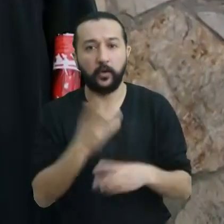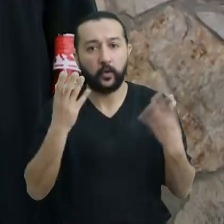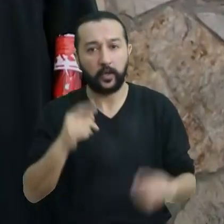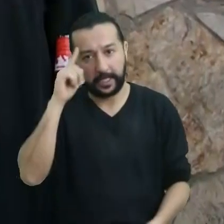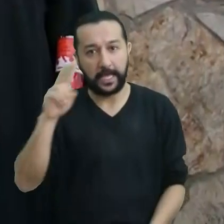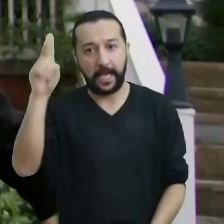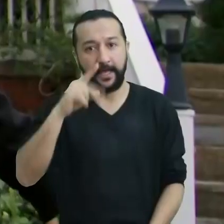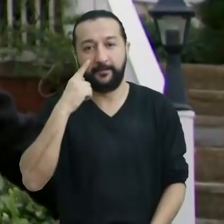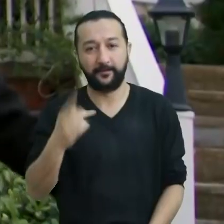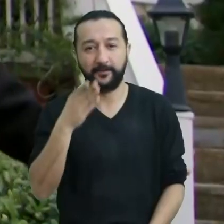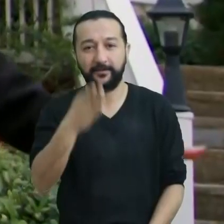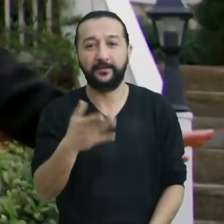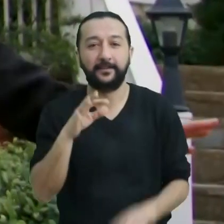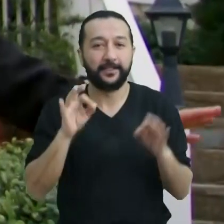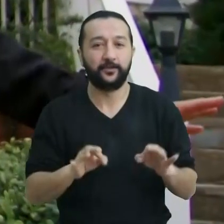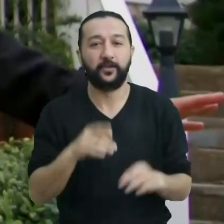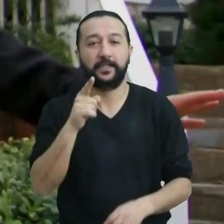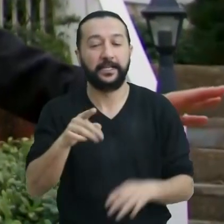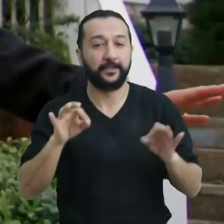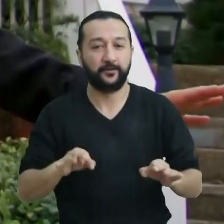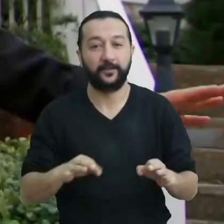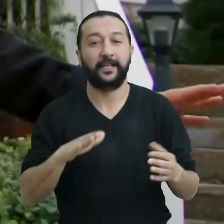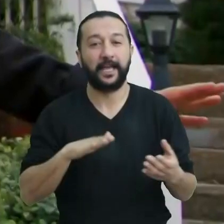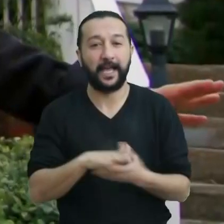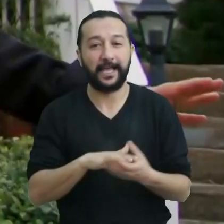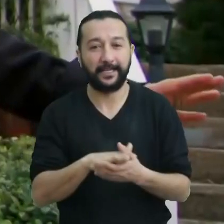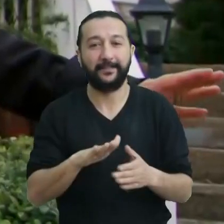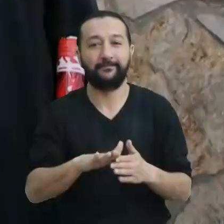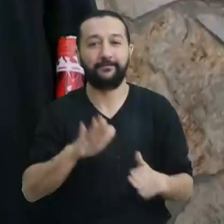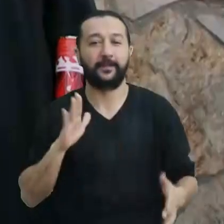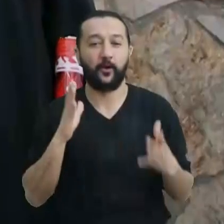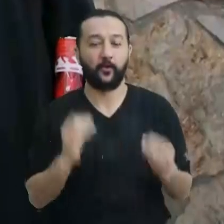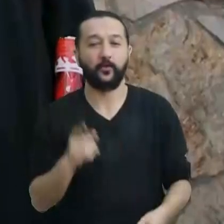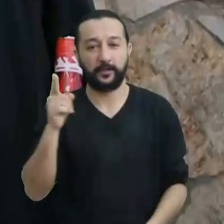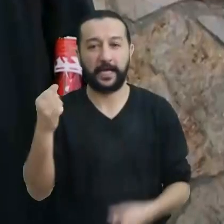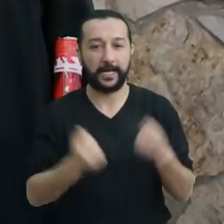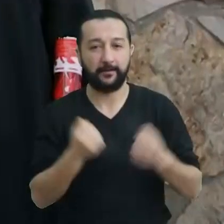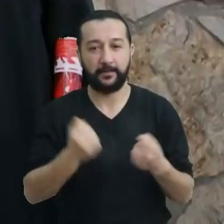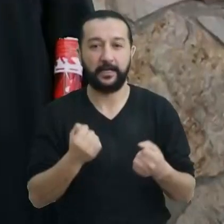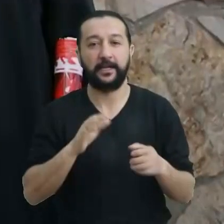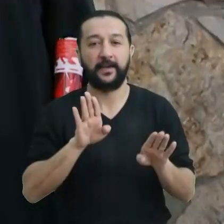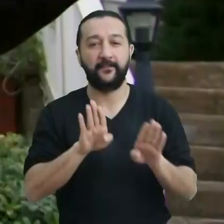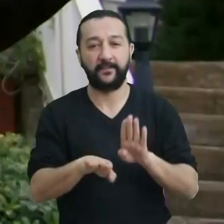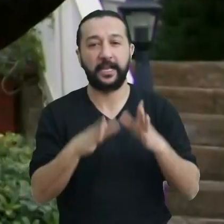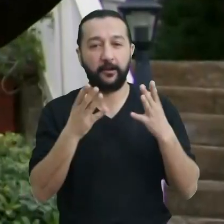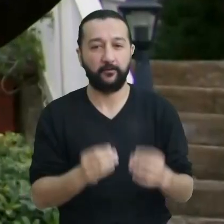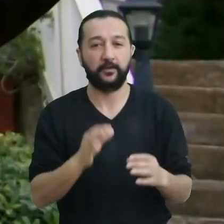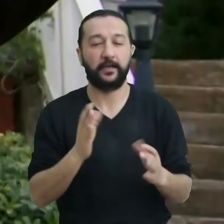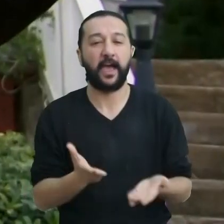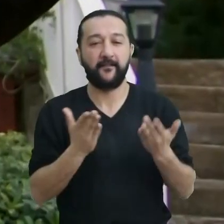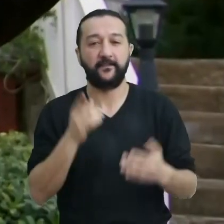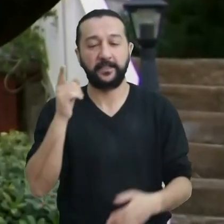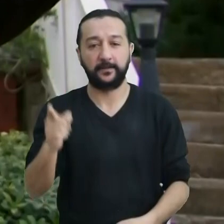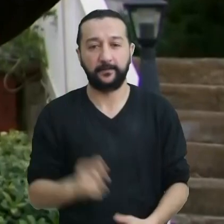Hayırdır, hayal mi görüyorsun ya? Şu anda ayağın gazdan çekti. Fren hafifçe dokundu.